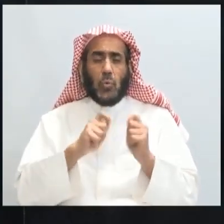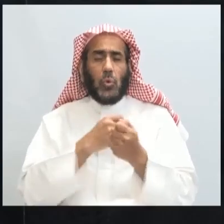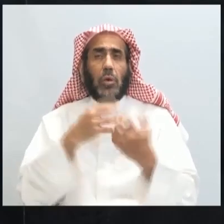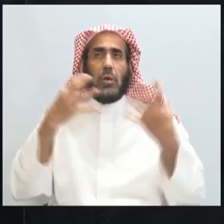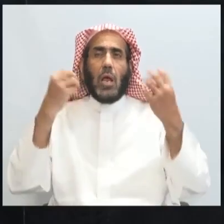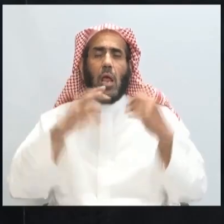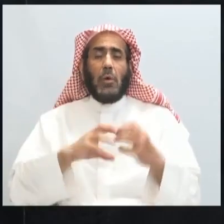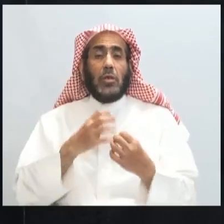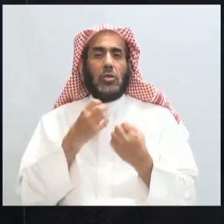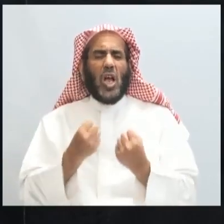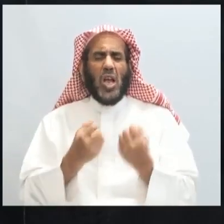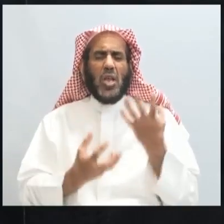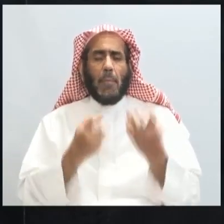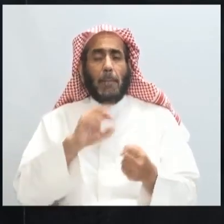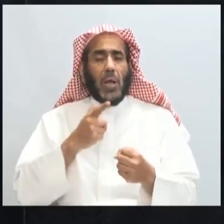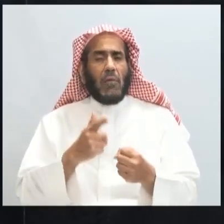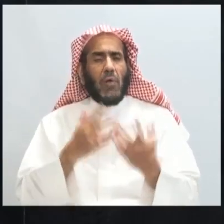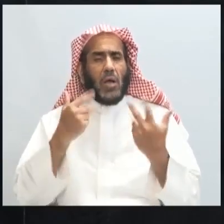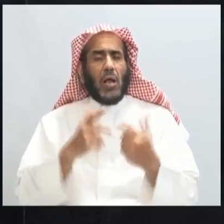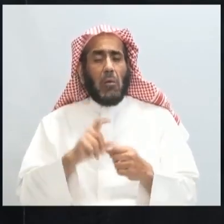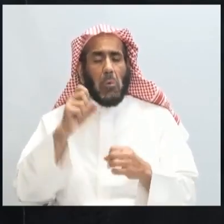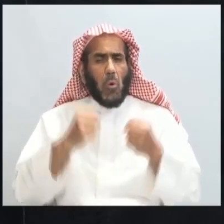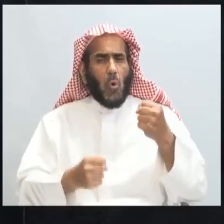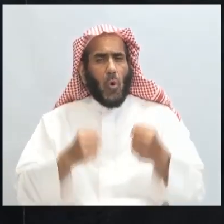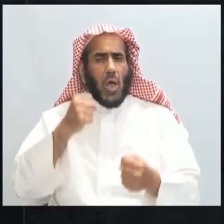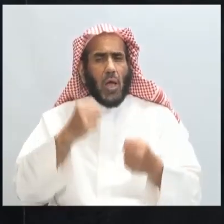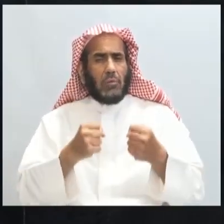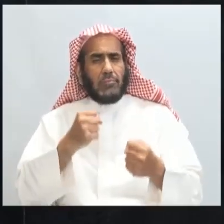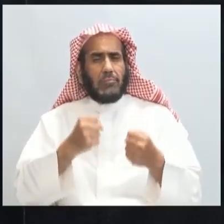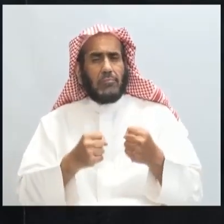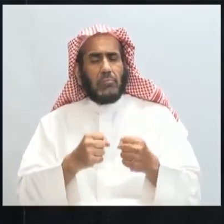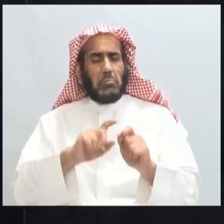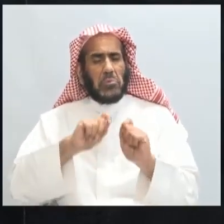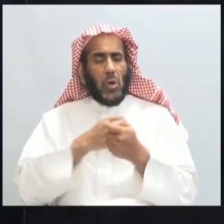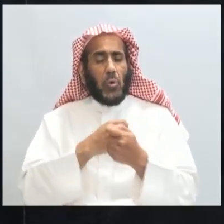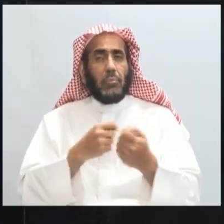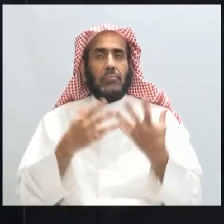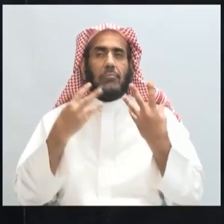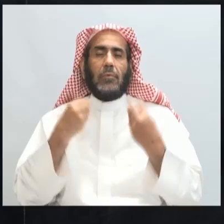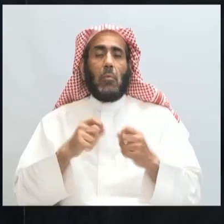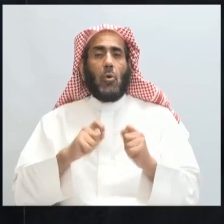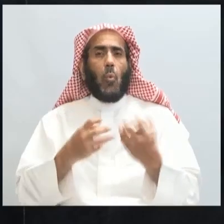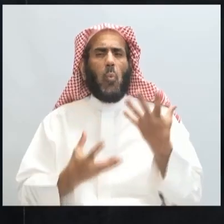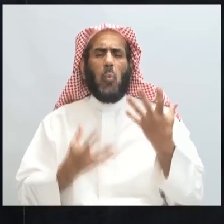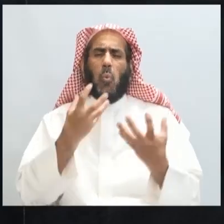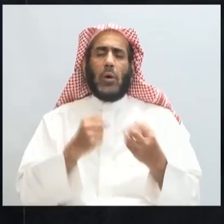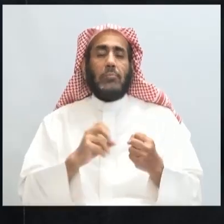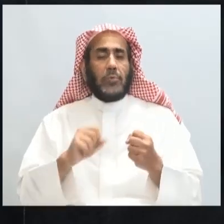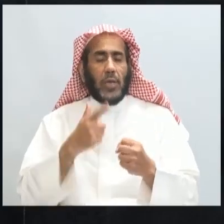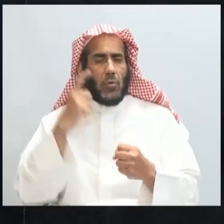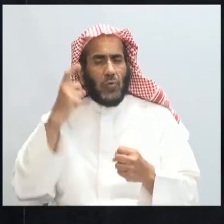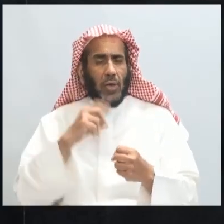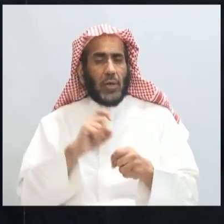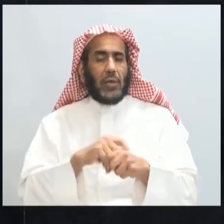جحيما برايكم كيف يكون القائد من يقود هذه السياره بان يقوم بتحويل النعيم الى جحيم سريعا